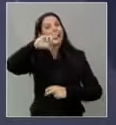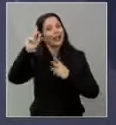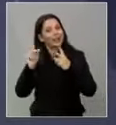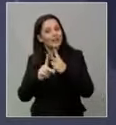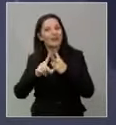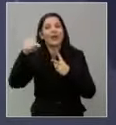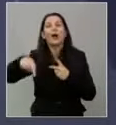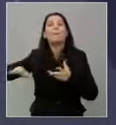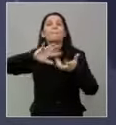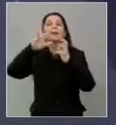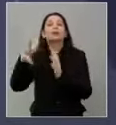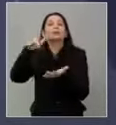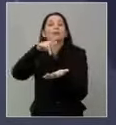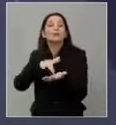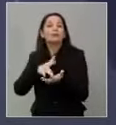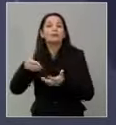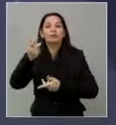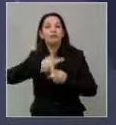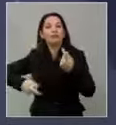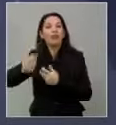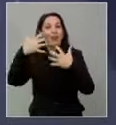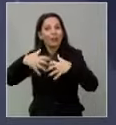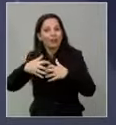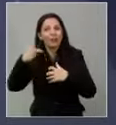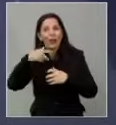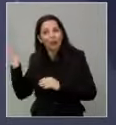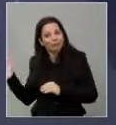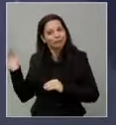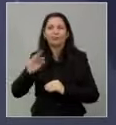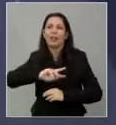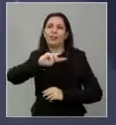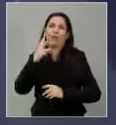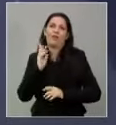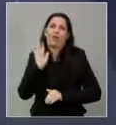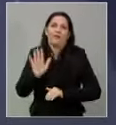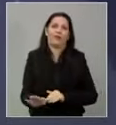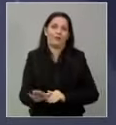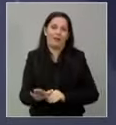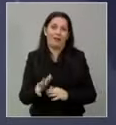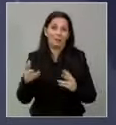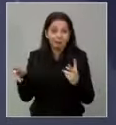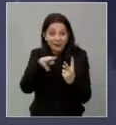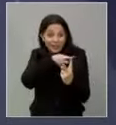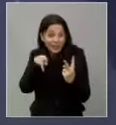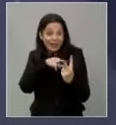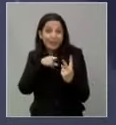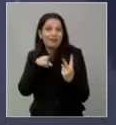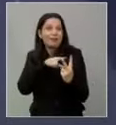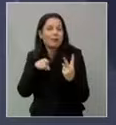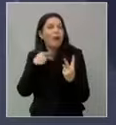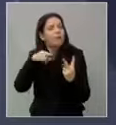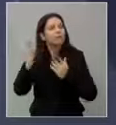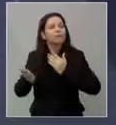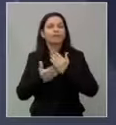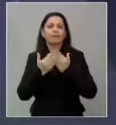Κέντρο Επιχειρησιακών Λειτουργιών. Οι επενδύσεις αυτές συμβάλλουν στην εθνική και τοπική